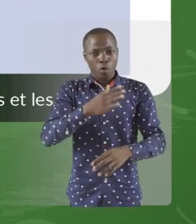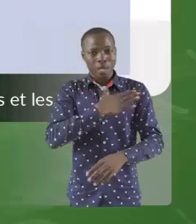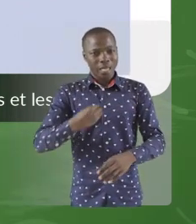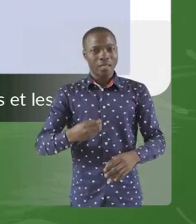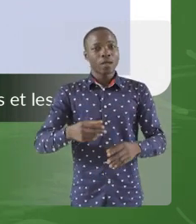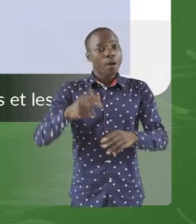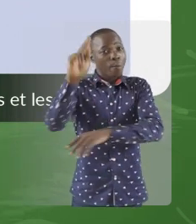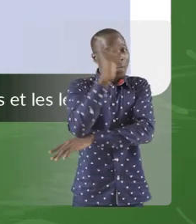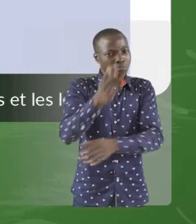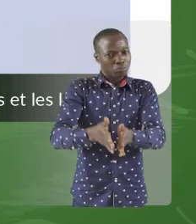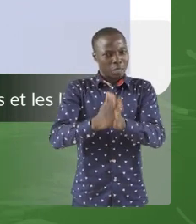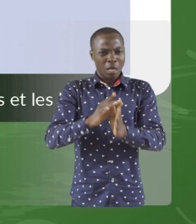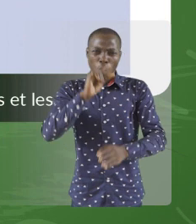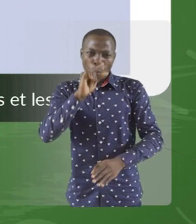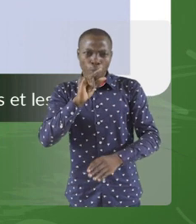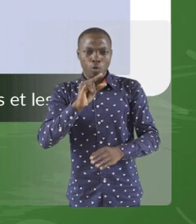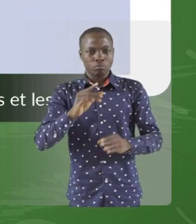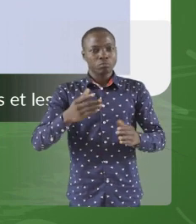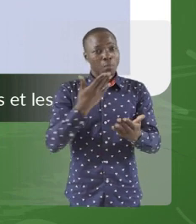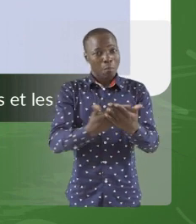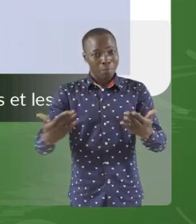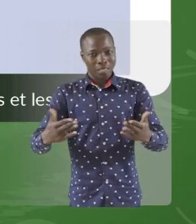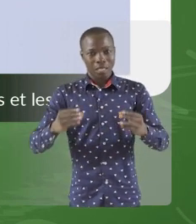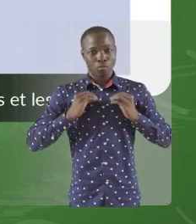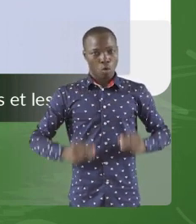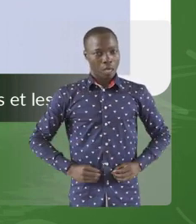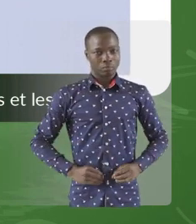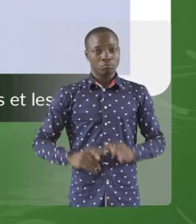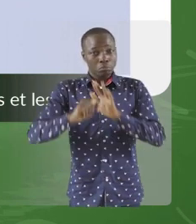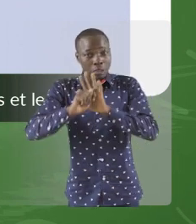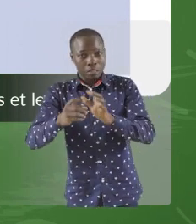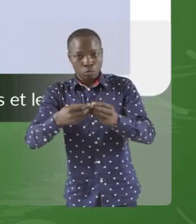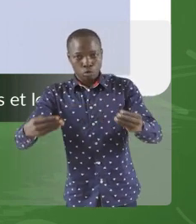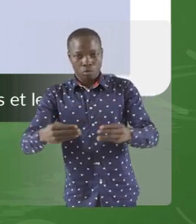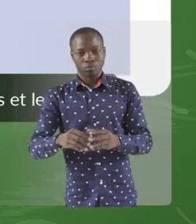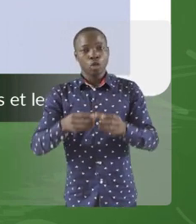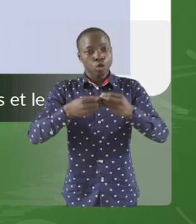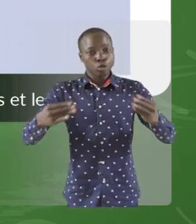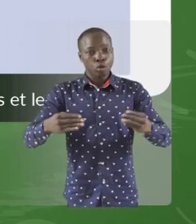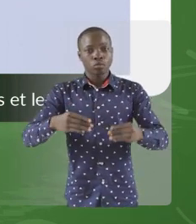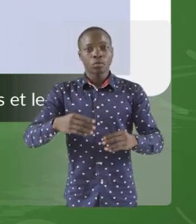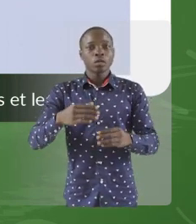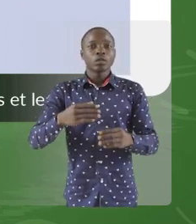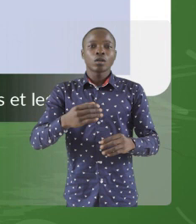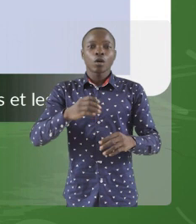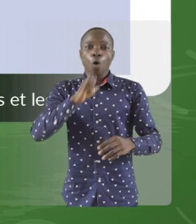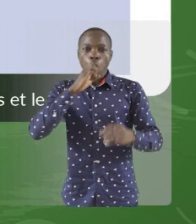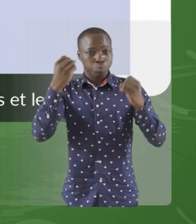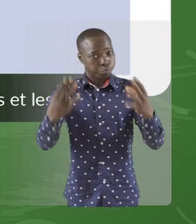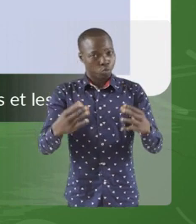en matière organique. Les types de sols sont sol hydromorphe, sol ferrugineux et